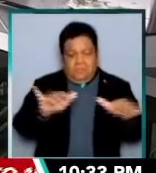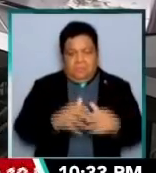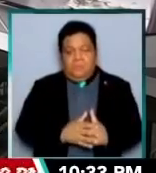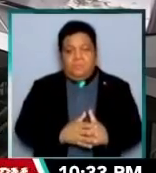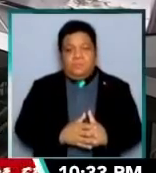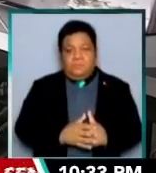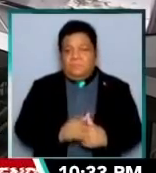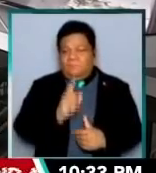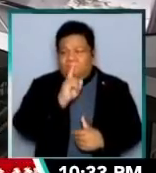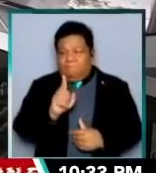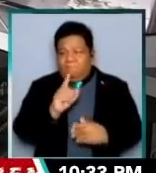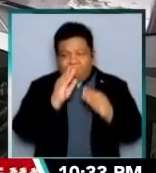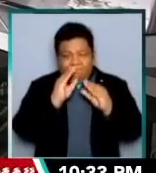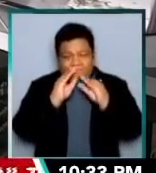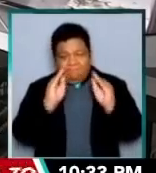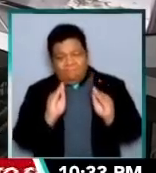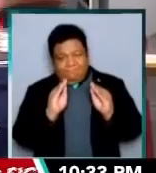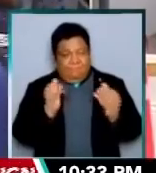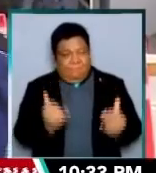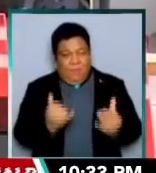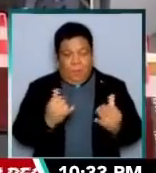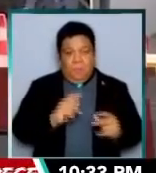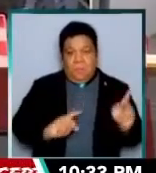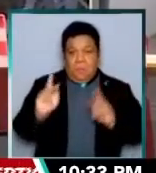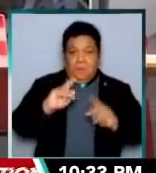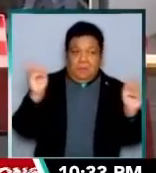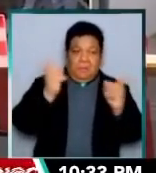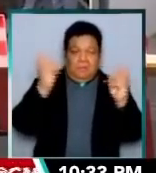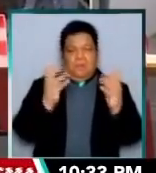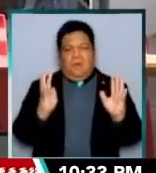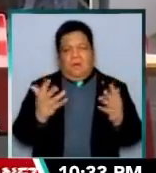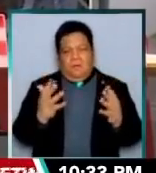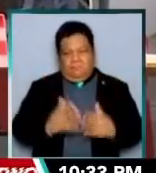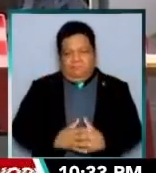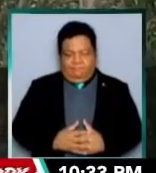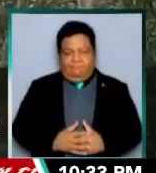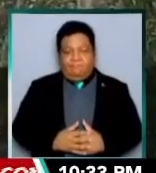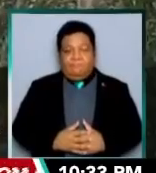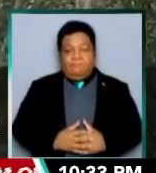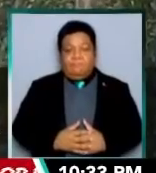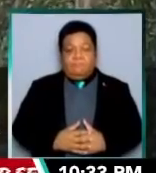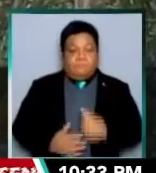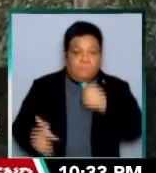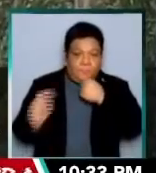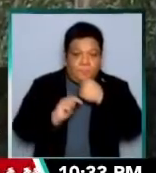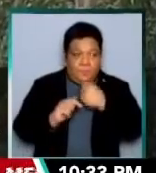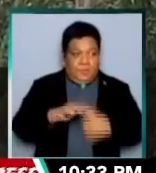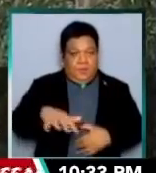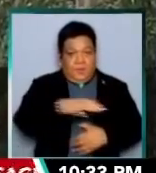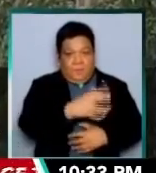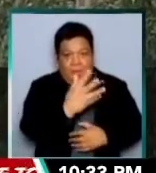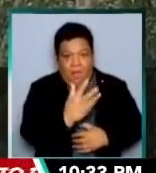Nakakalungkot nga lang at mawawala ng saya ang mga tao. Ang paglobo ng mga kaso sa Batangas City, nararanasan na rin ng